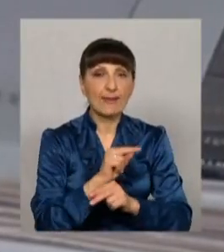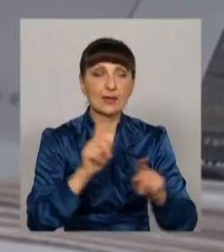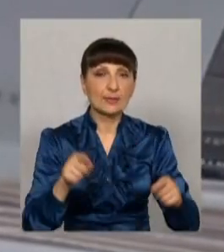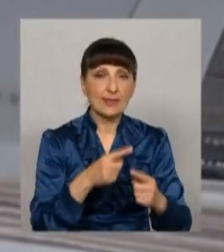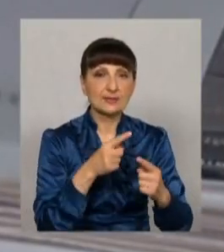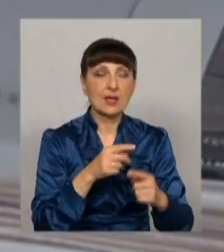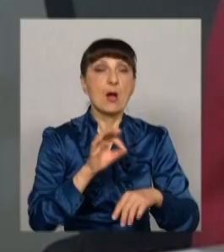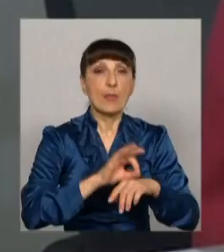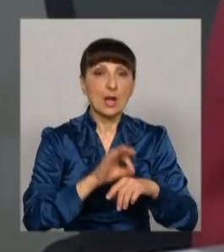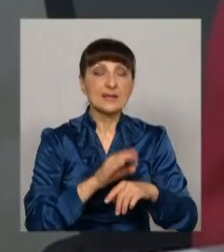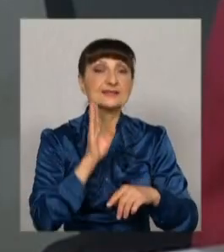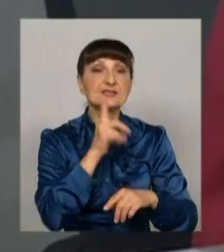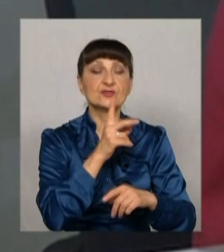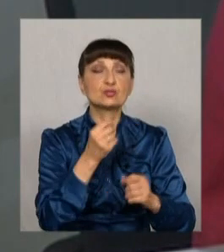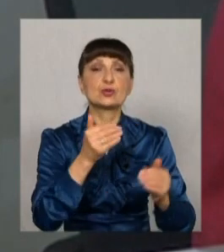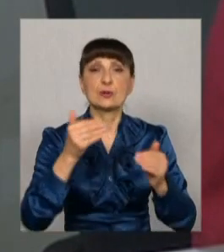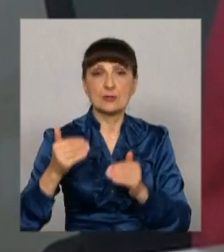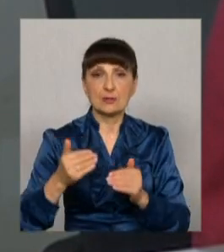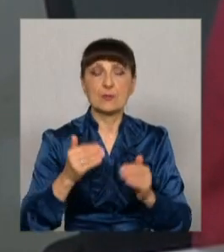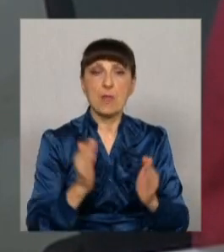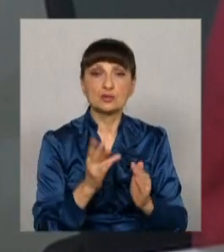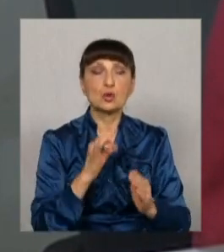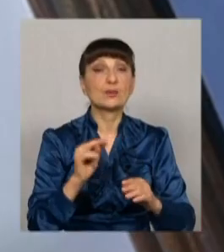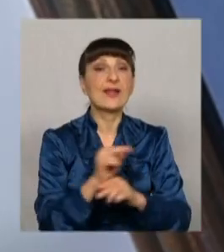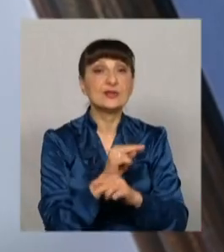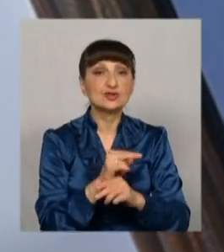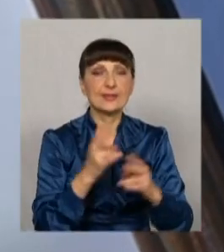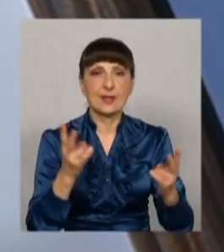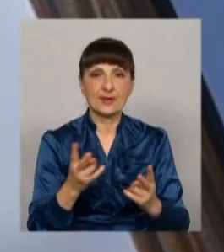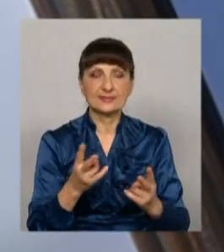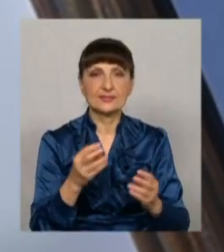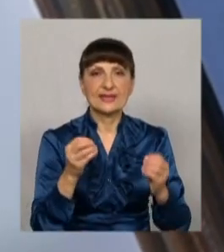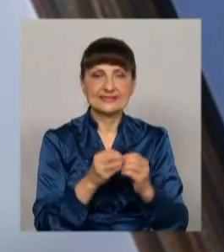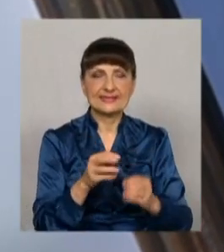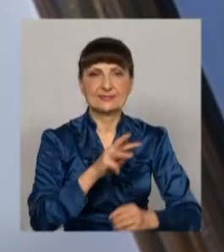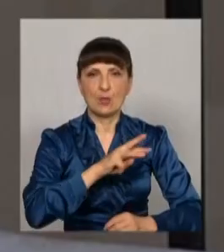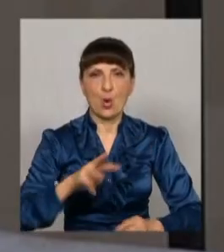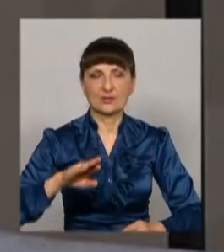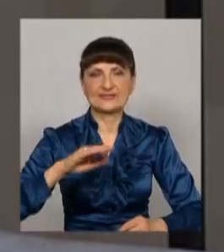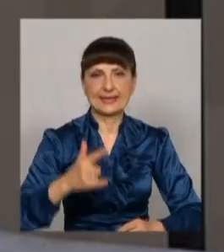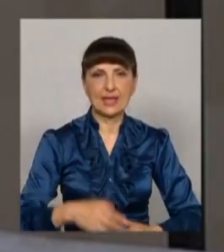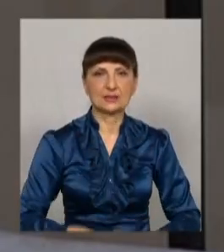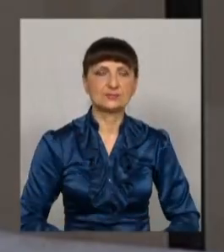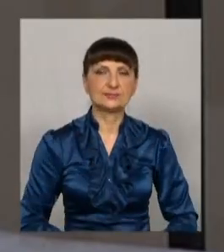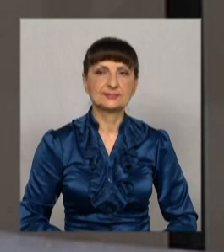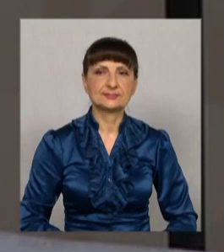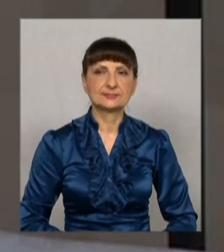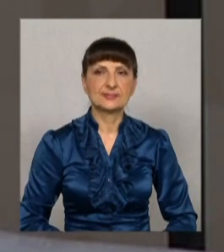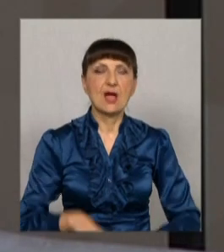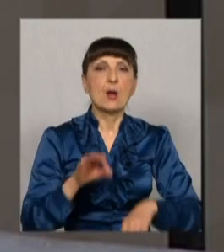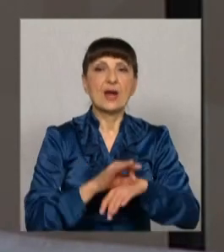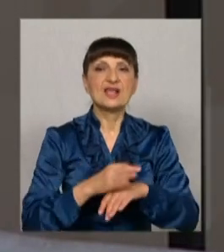реабилитации болезнь алматинки отступит. Однако для лечения Айнур необходимо 10 миллионов тенге. Болезнь моей дочери меня